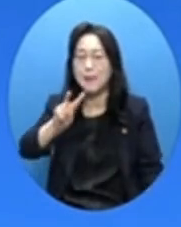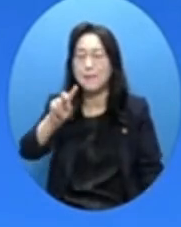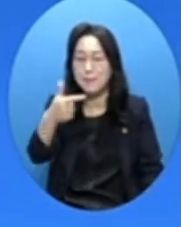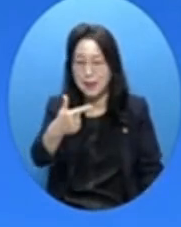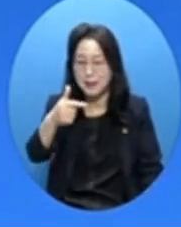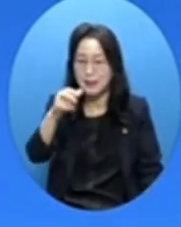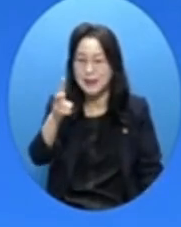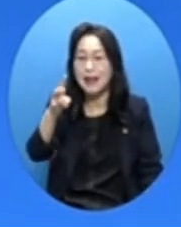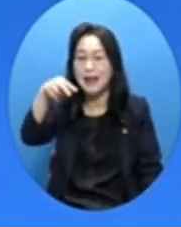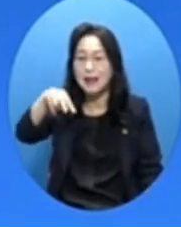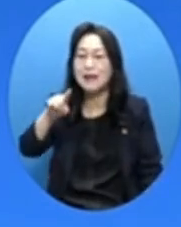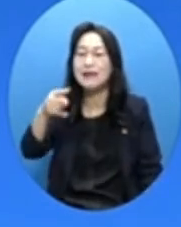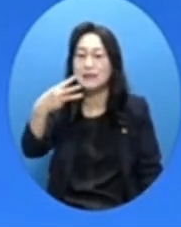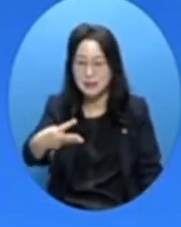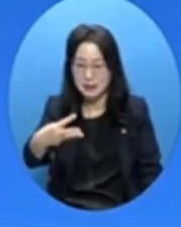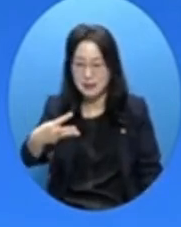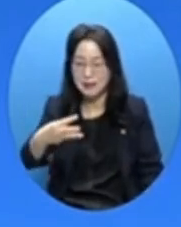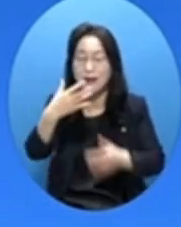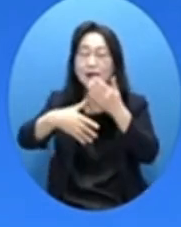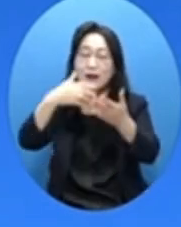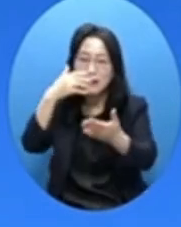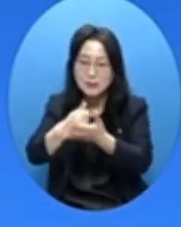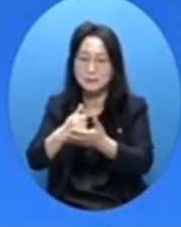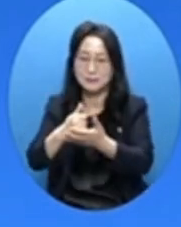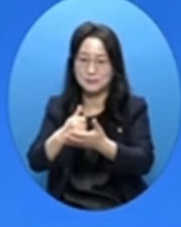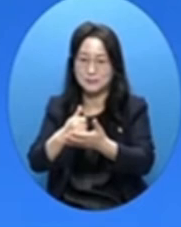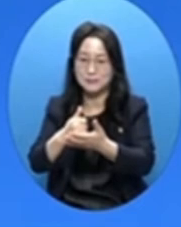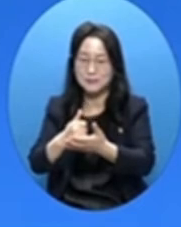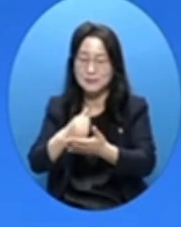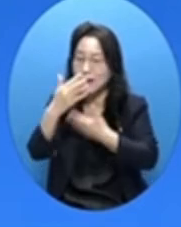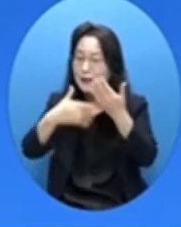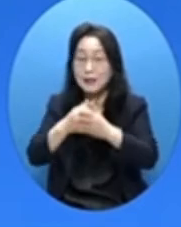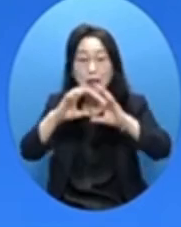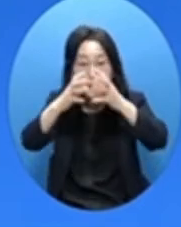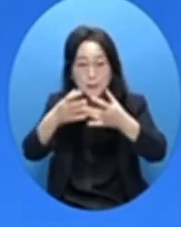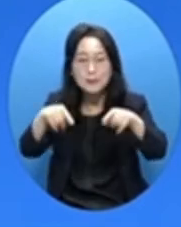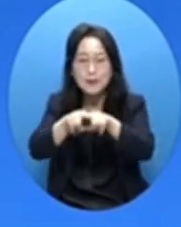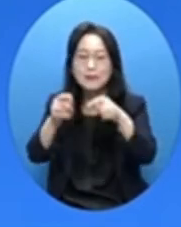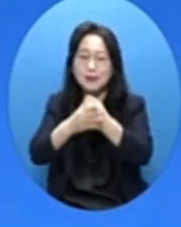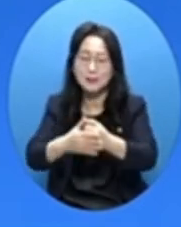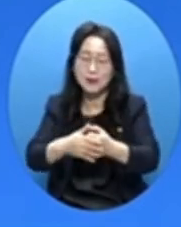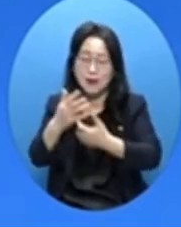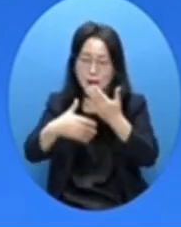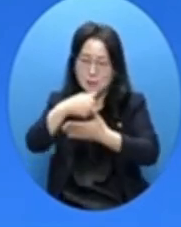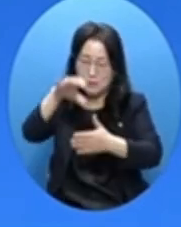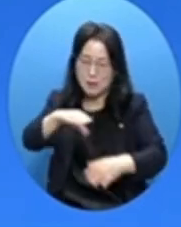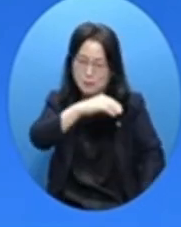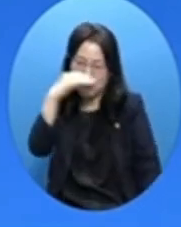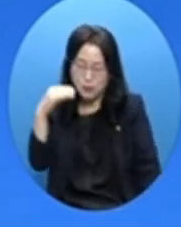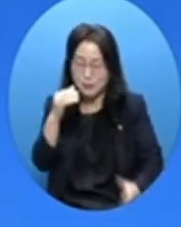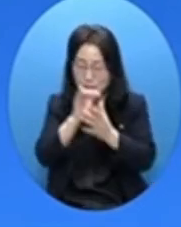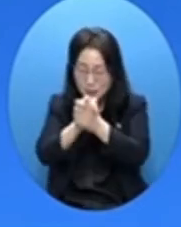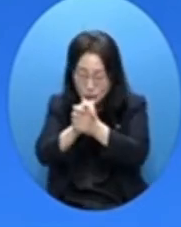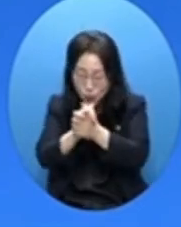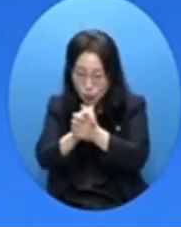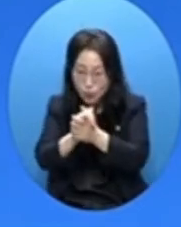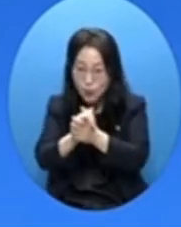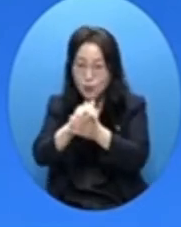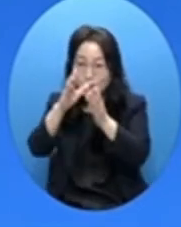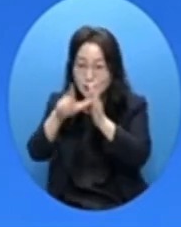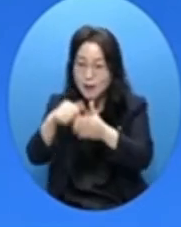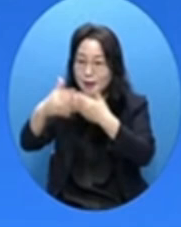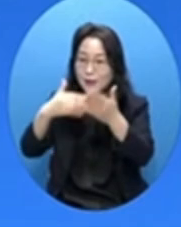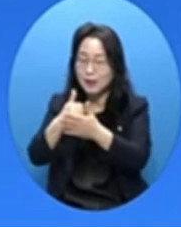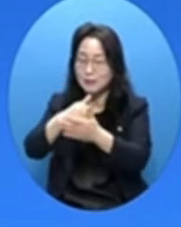에벤에셀 하나님 이 이 절과 함께 하셔서 1 이스라엘 백성이 합에 바로 쓰기도 하는 1 이슬아 배너 떠나지